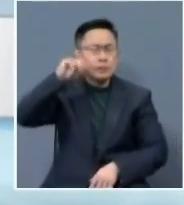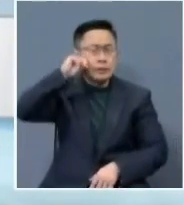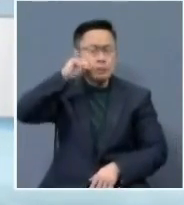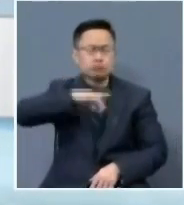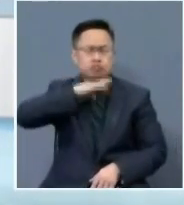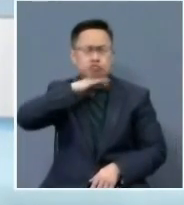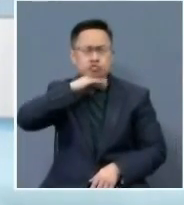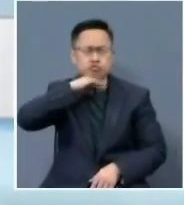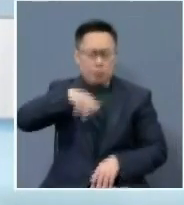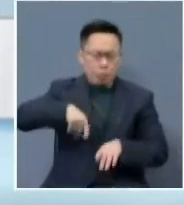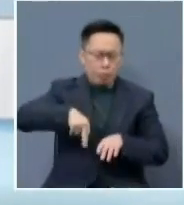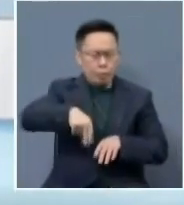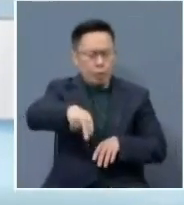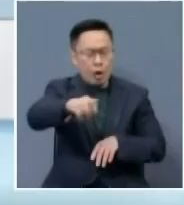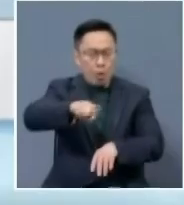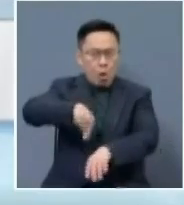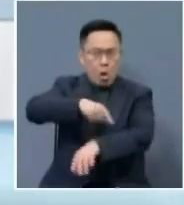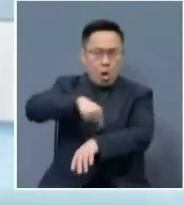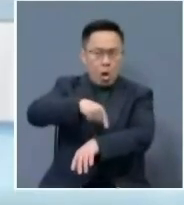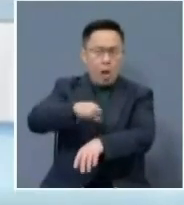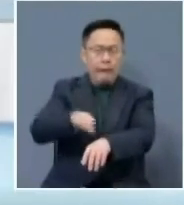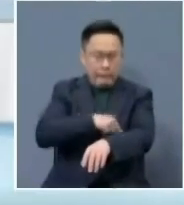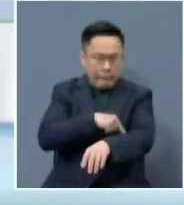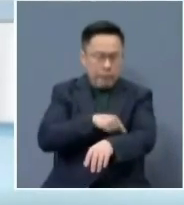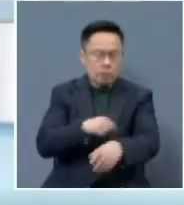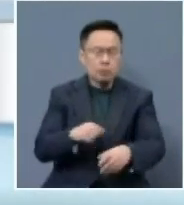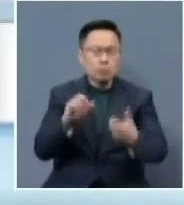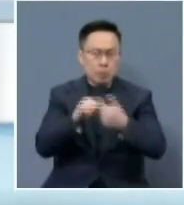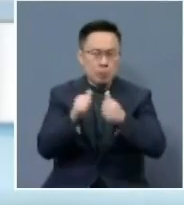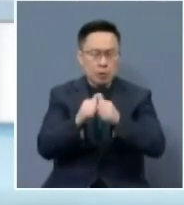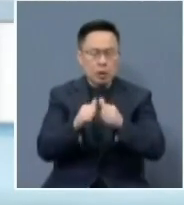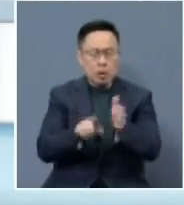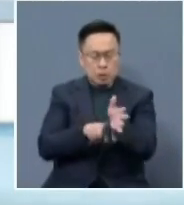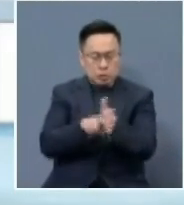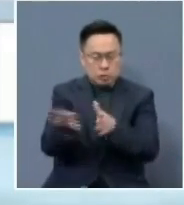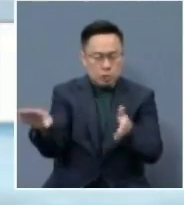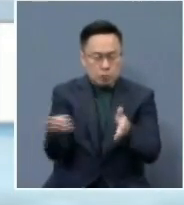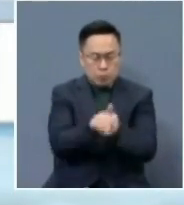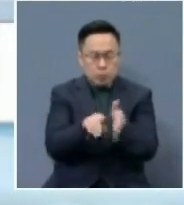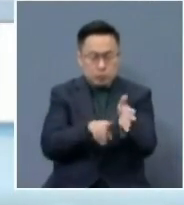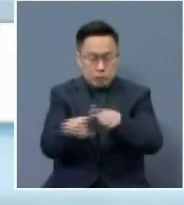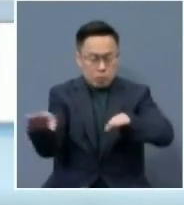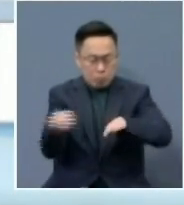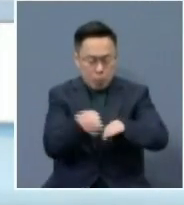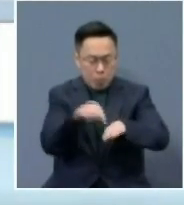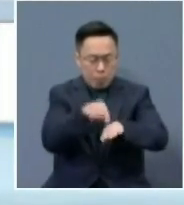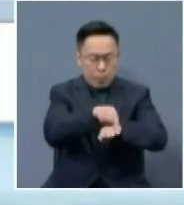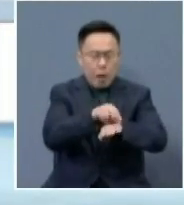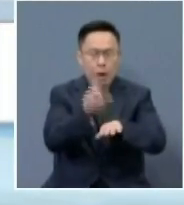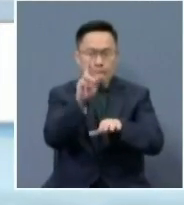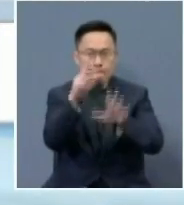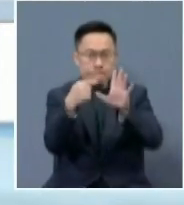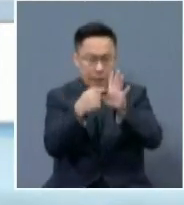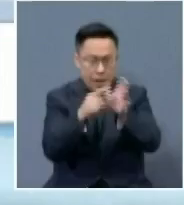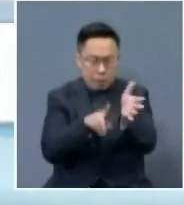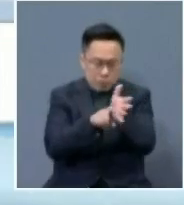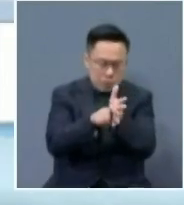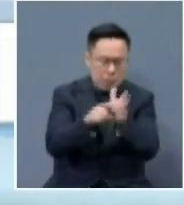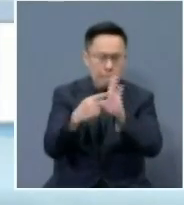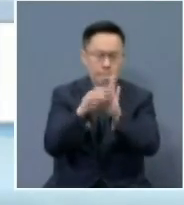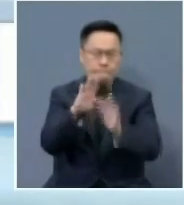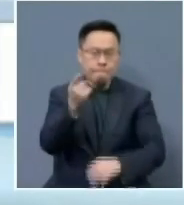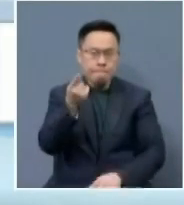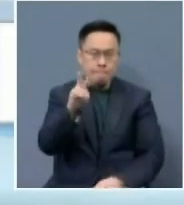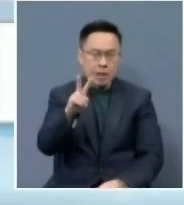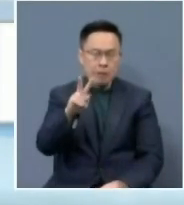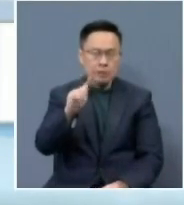ค่ะดังนั้นนะคะหากปล่อยไว้เป็นเวลานานอาจจะทำให้เกิดอาการติดเชื้อทั้งเชื้อแบคทีเรียแล้วก็เชื้อราได้ดังนั้นวิธีการในการ